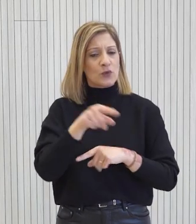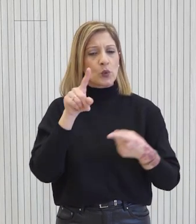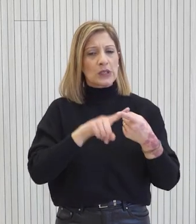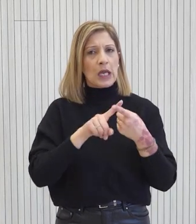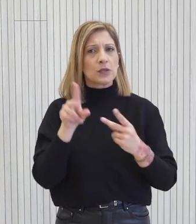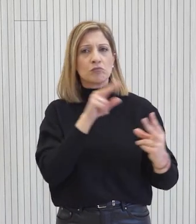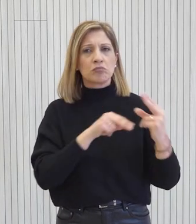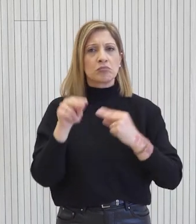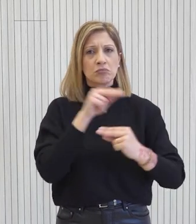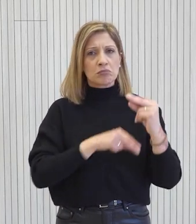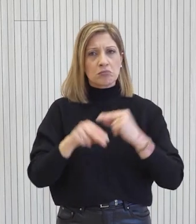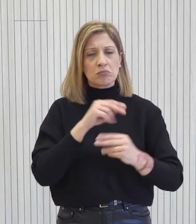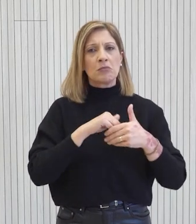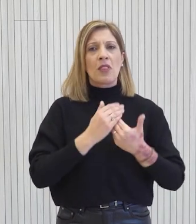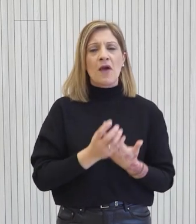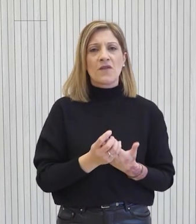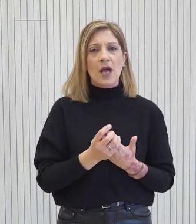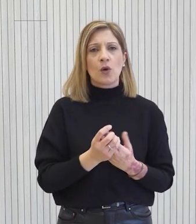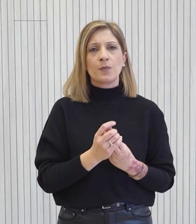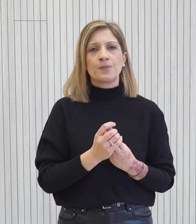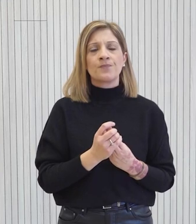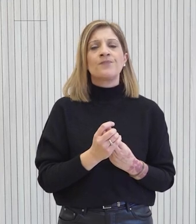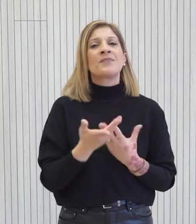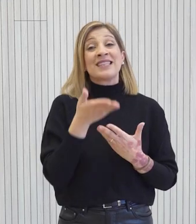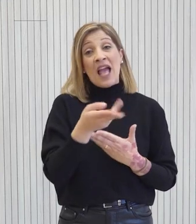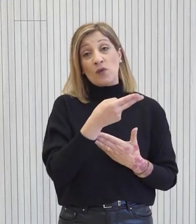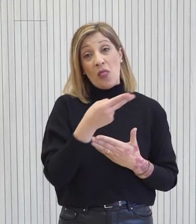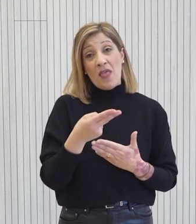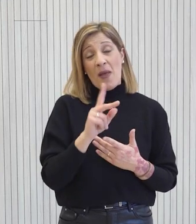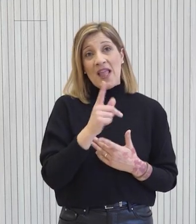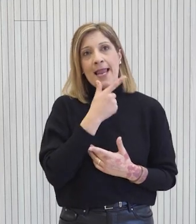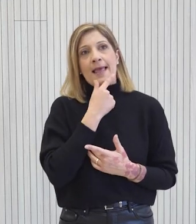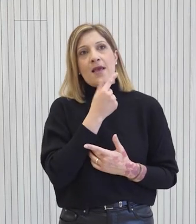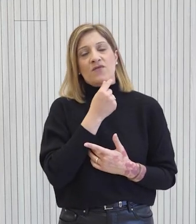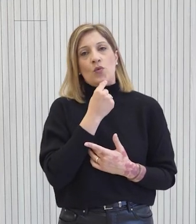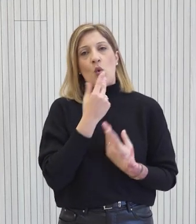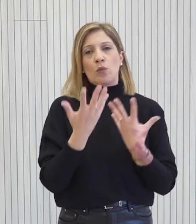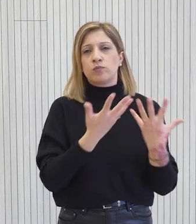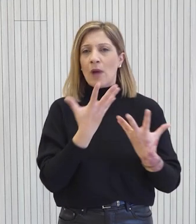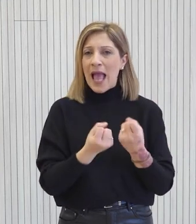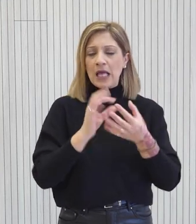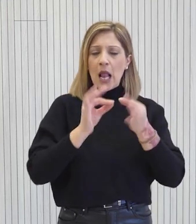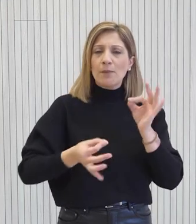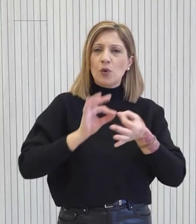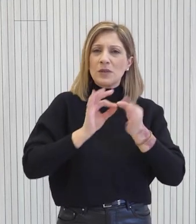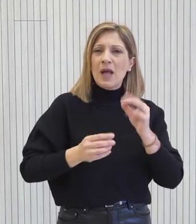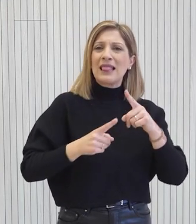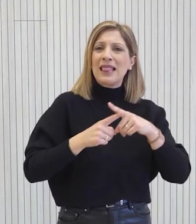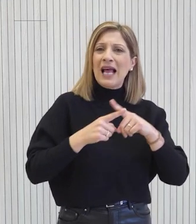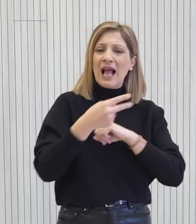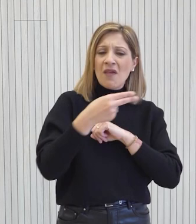υλοποίηση της πρωτοβουλίας της Κυπριακής Δημοκρατίας. Η πολυπλοκότητα μιας τέτοιας πρωτοβουλίας, όπως είχαμε την ευκαιρία να συζητήσουμε και εδώ στο